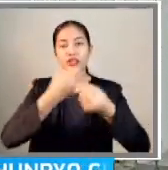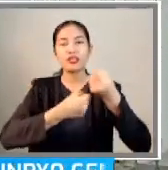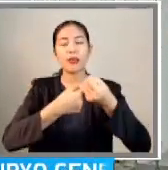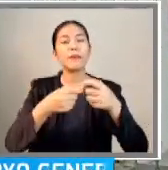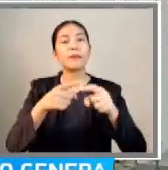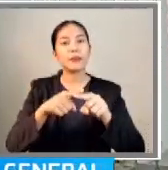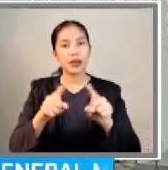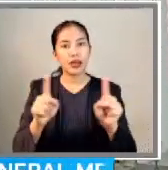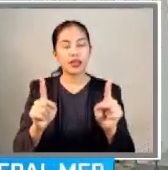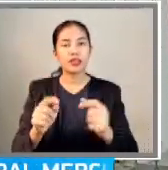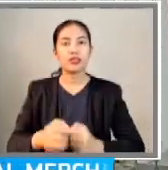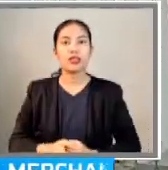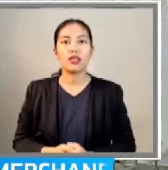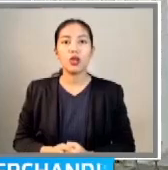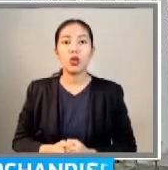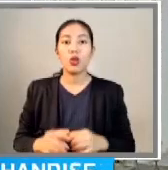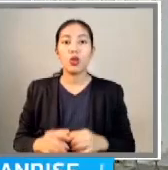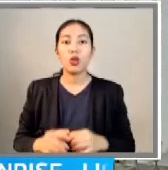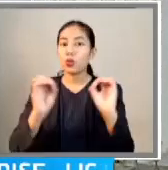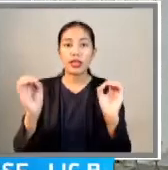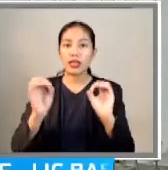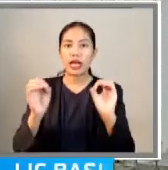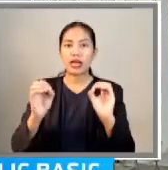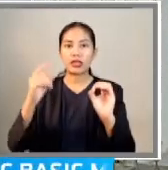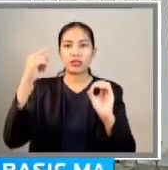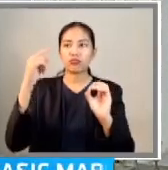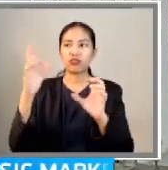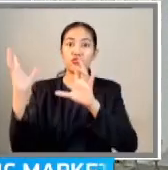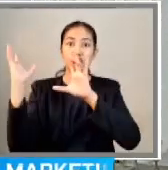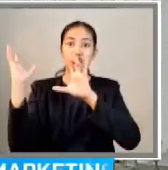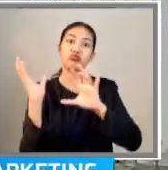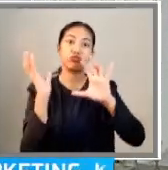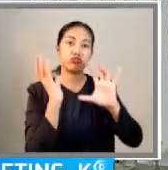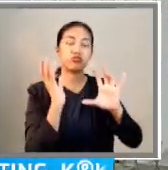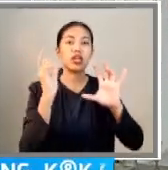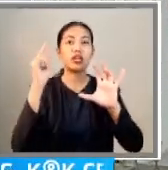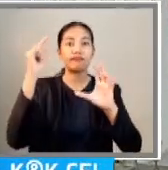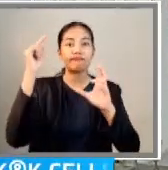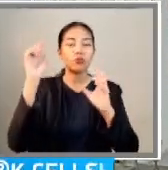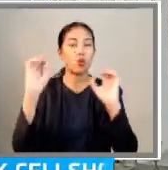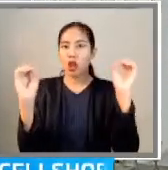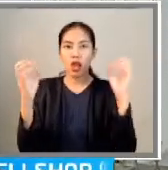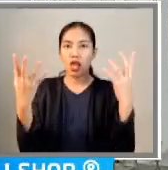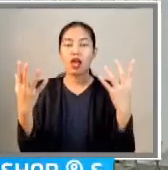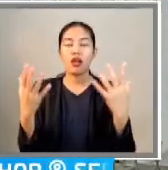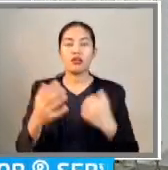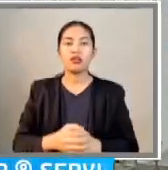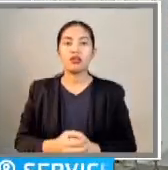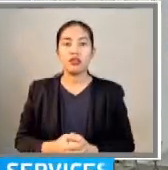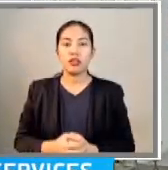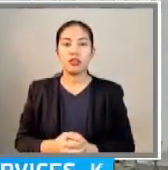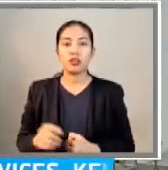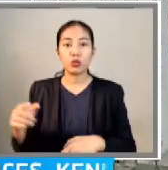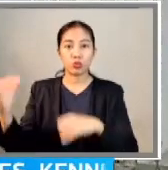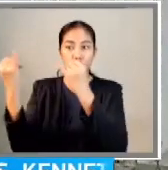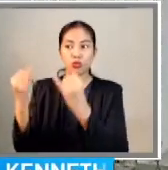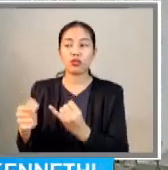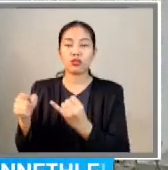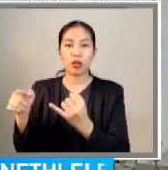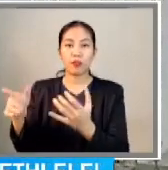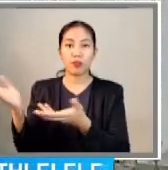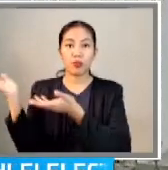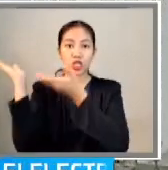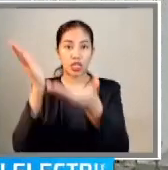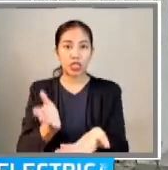na imahen dyan sa Walk of Faith. At ganun din, yung pong imahen na ilalagay dito na replica ng